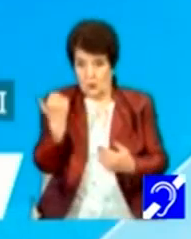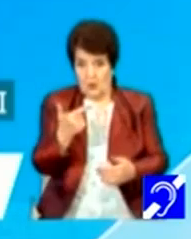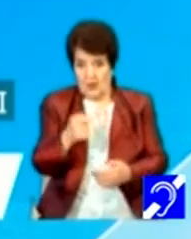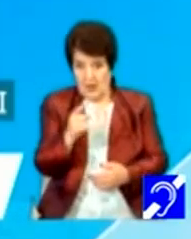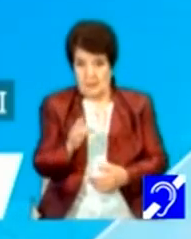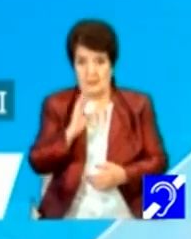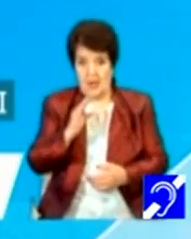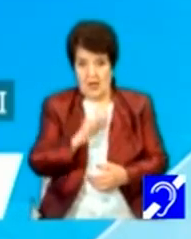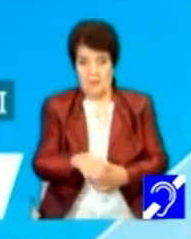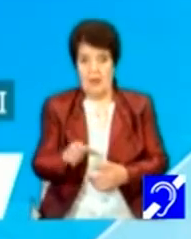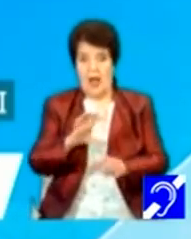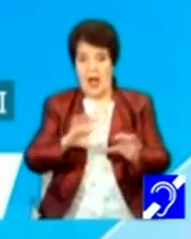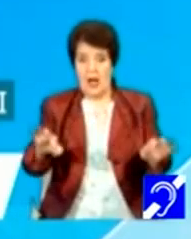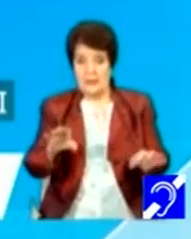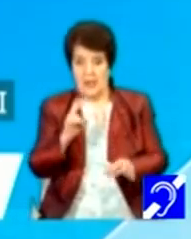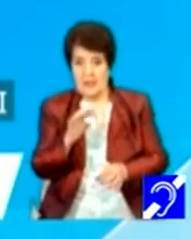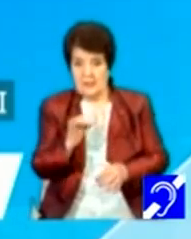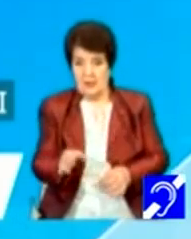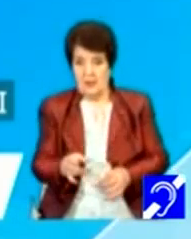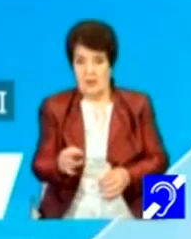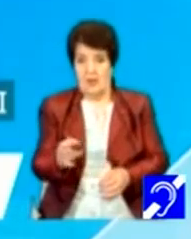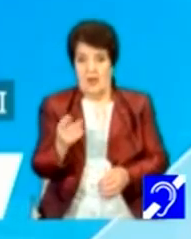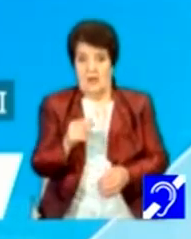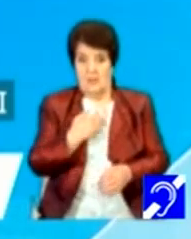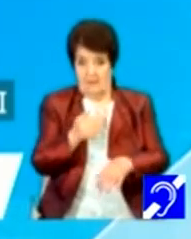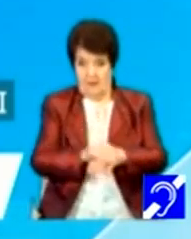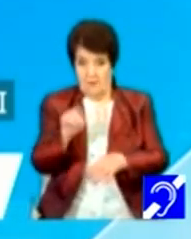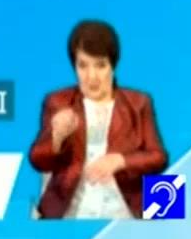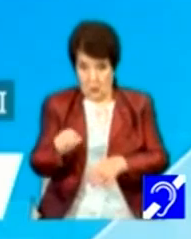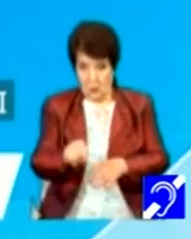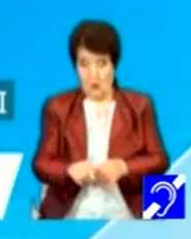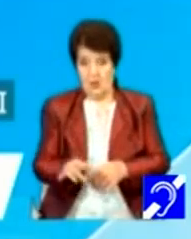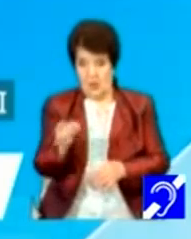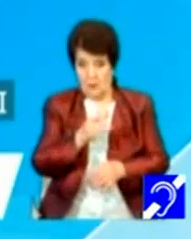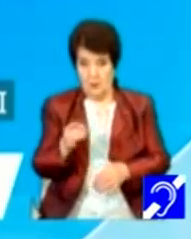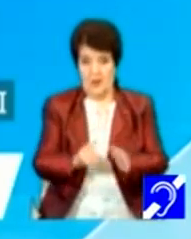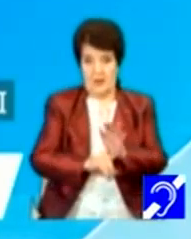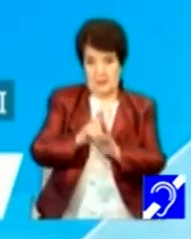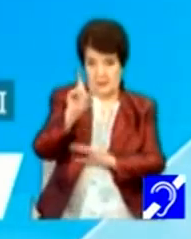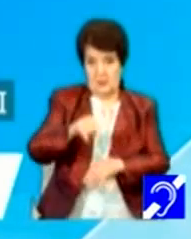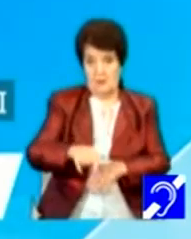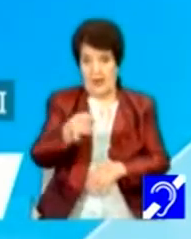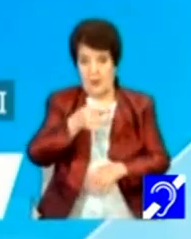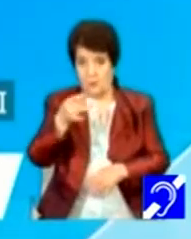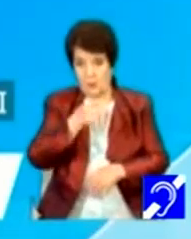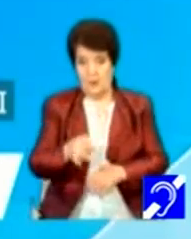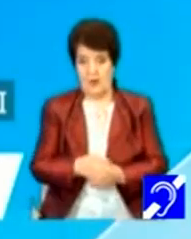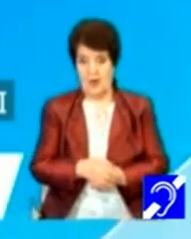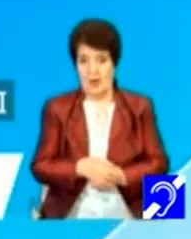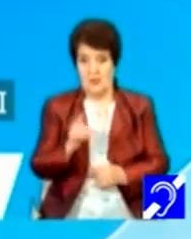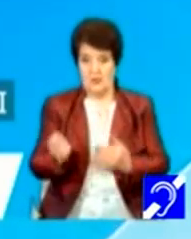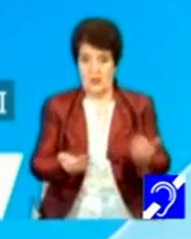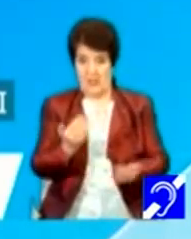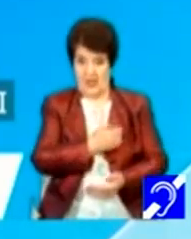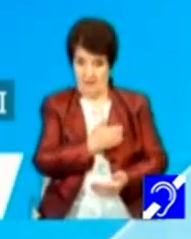nu este apă, nu este canalizare. Nu sunt condiții de viață, dar de fapt de acolo se trage Republica, de acolo se trage miezul, mădova țării și dacă